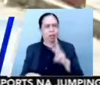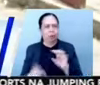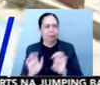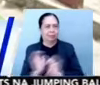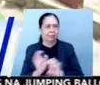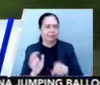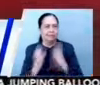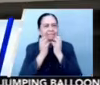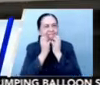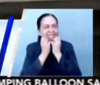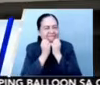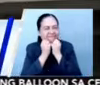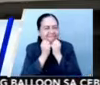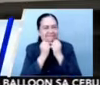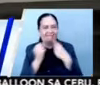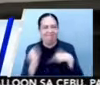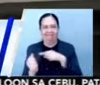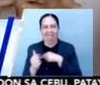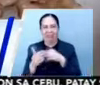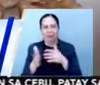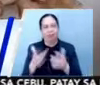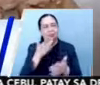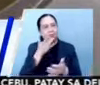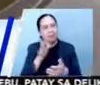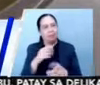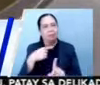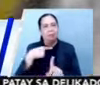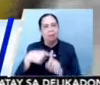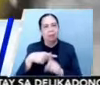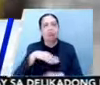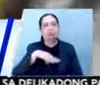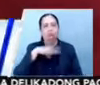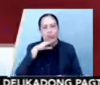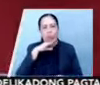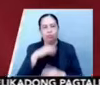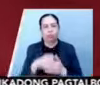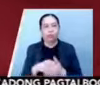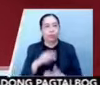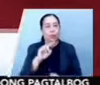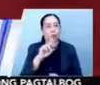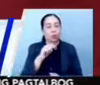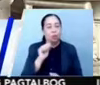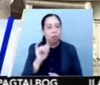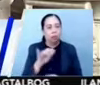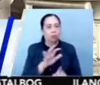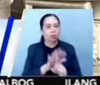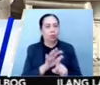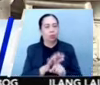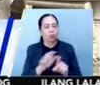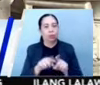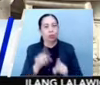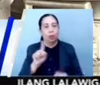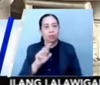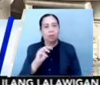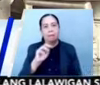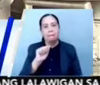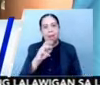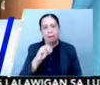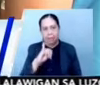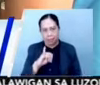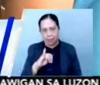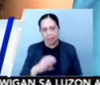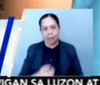na estudyante. Kasi masarap na po, nakakabusog po. Bukod sa lugaw, patok din sa tagulan ang mamihan. Lumakas po siya.